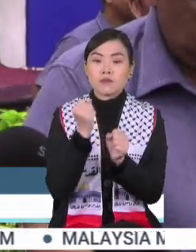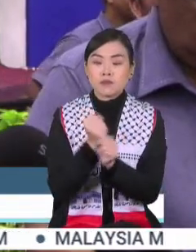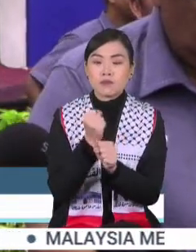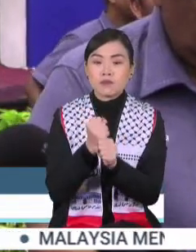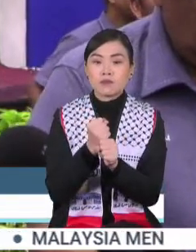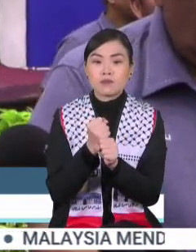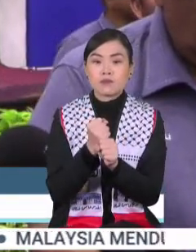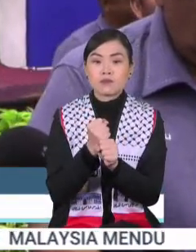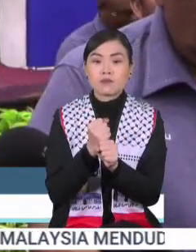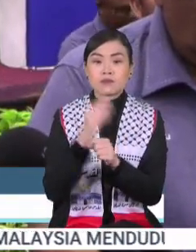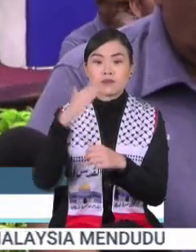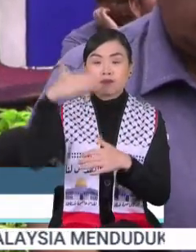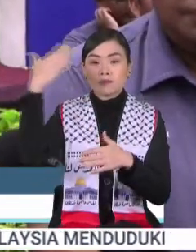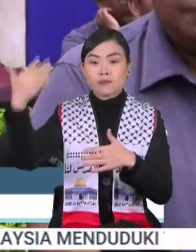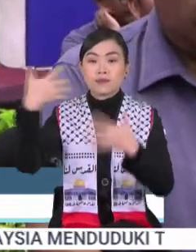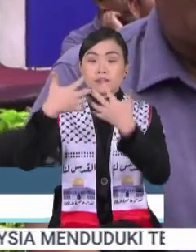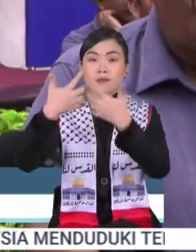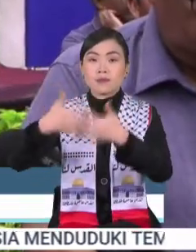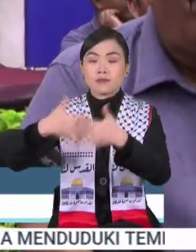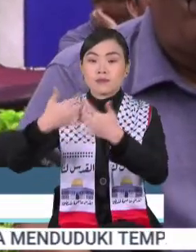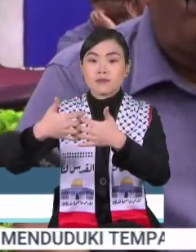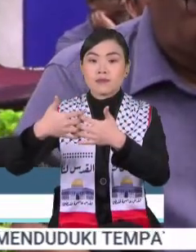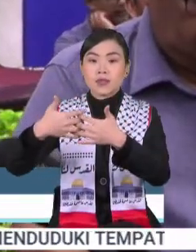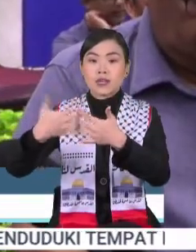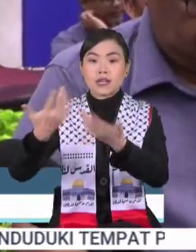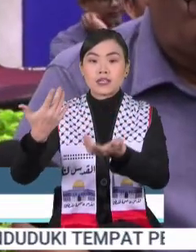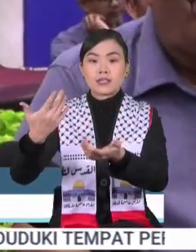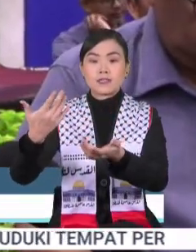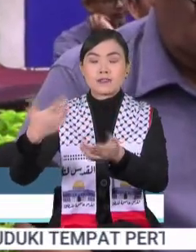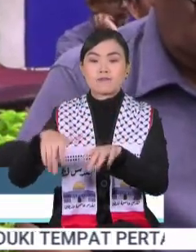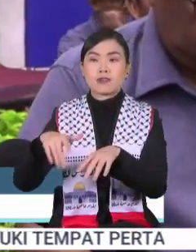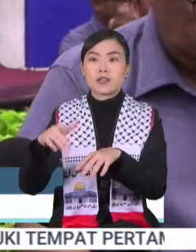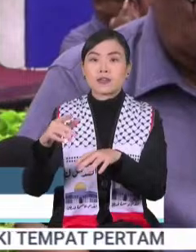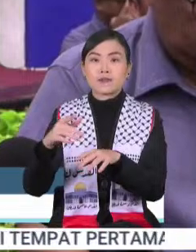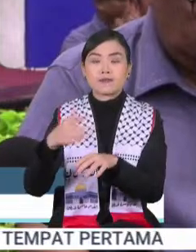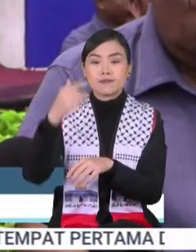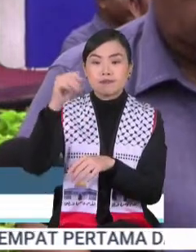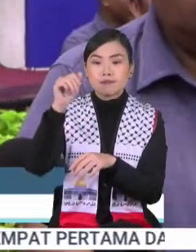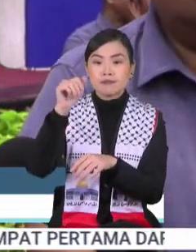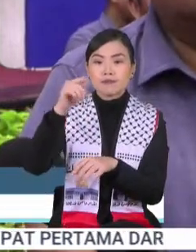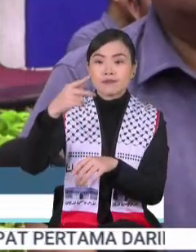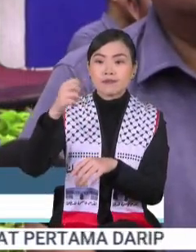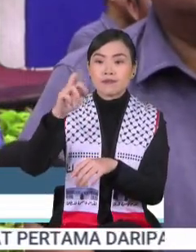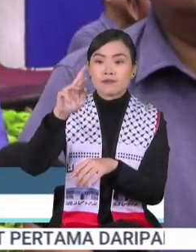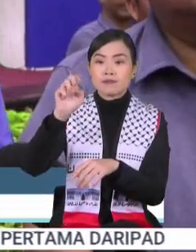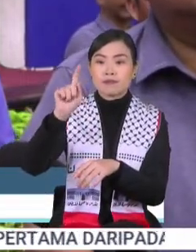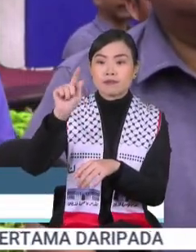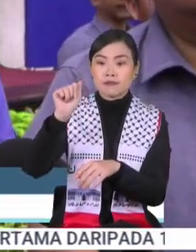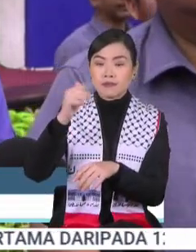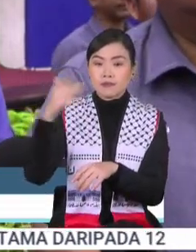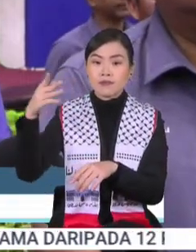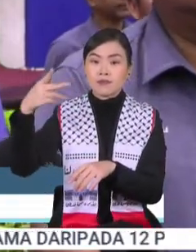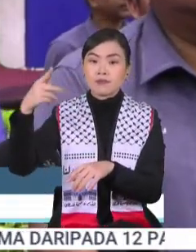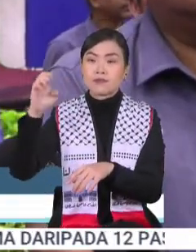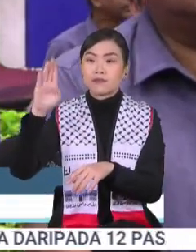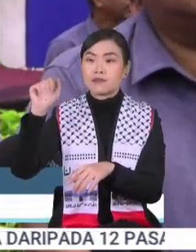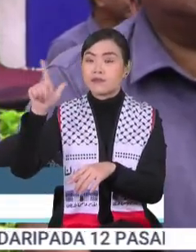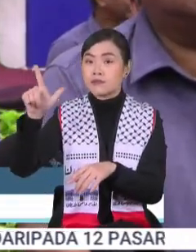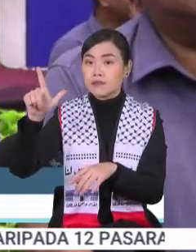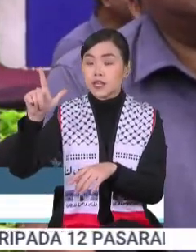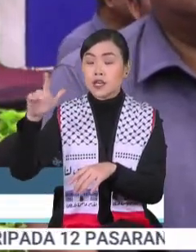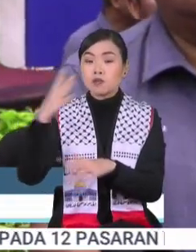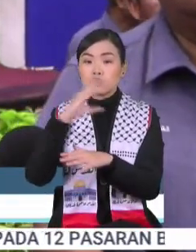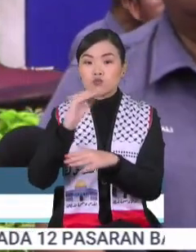kilang tarangula iaitu kereta kebal kereta kebal dan yang ketiga dia akan Bina pula alat-alat pertahanan